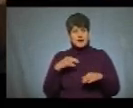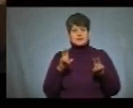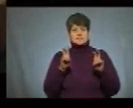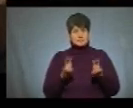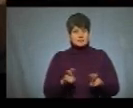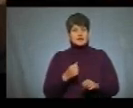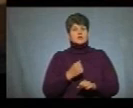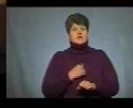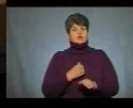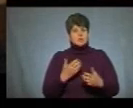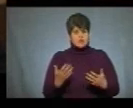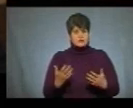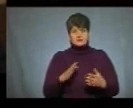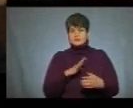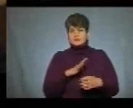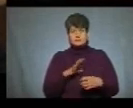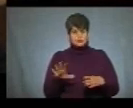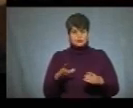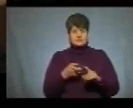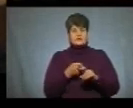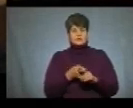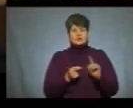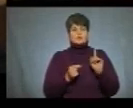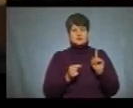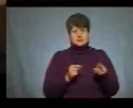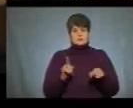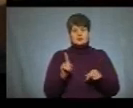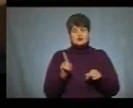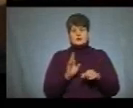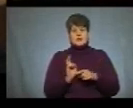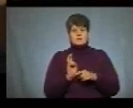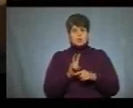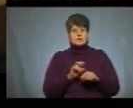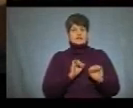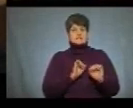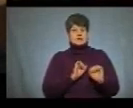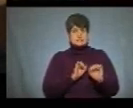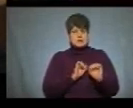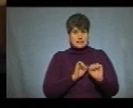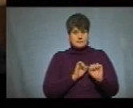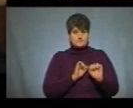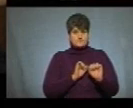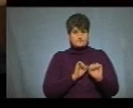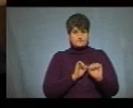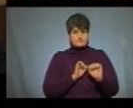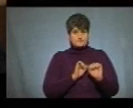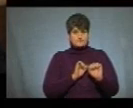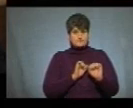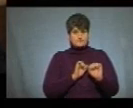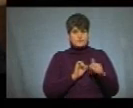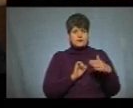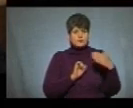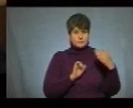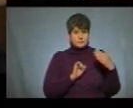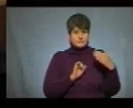на жаль, не відбувалося через те, що не являлися захисники потерпілих. Ну, а